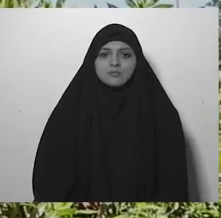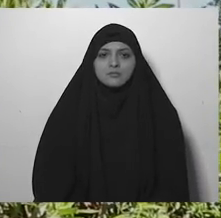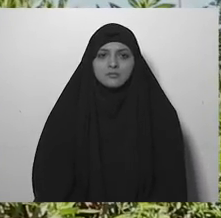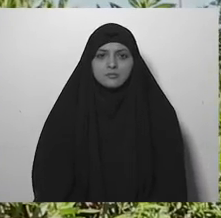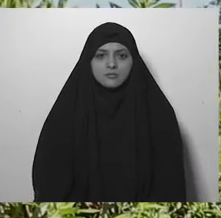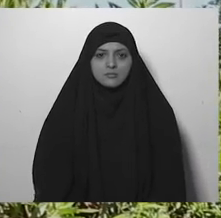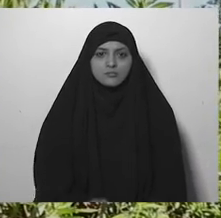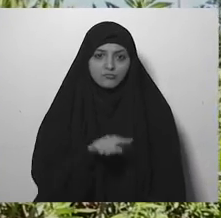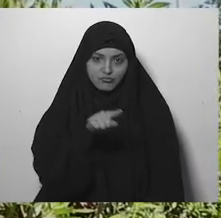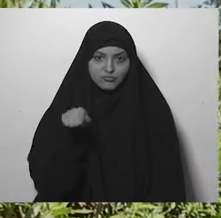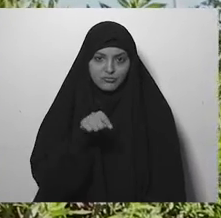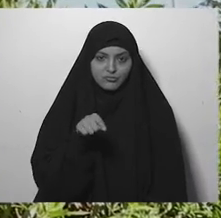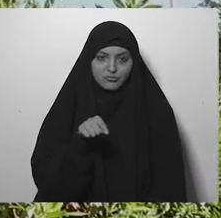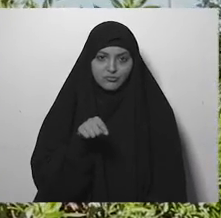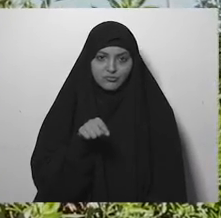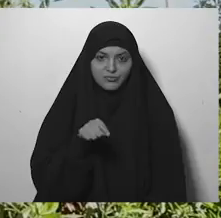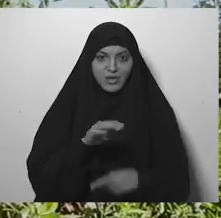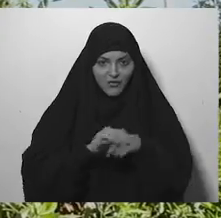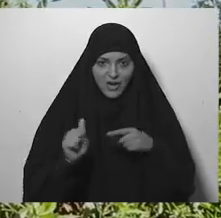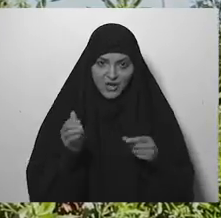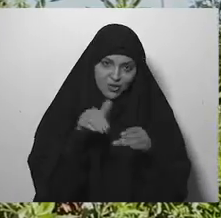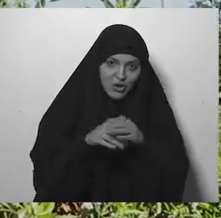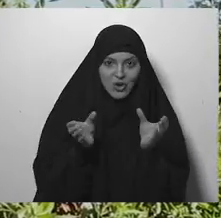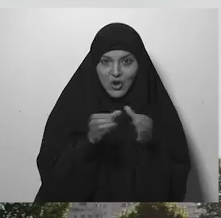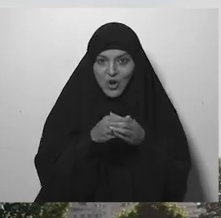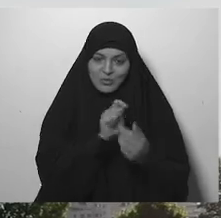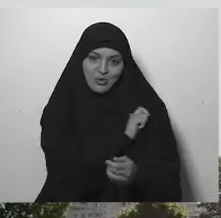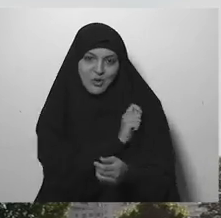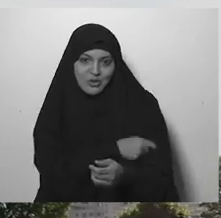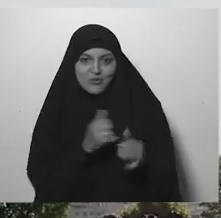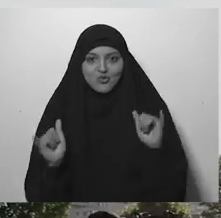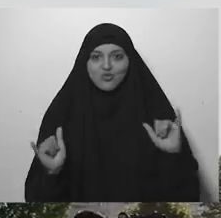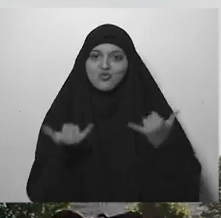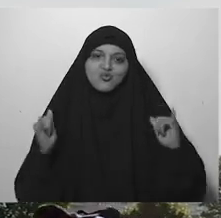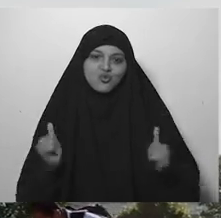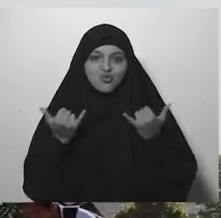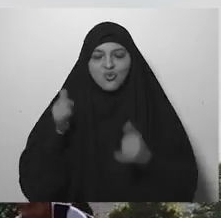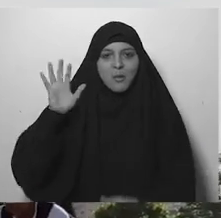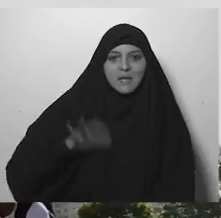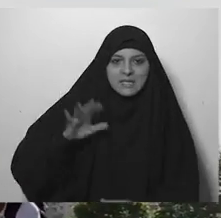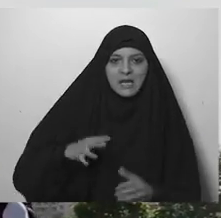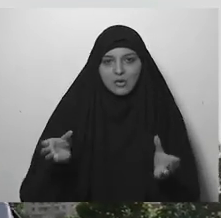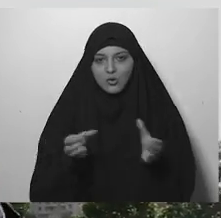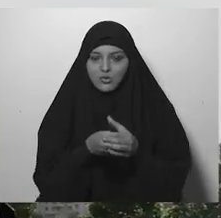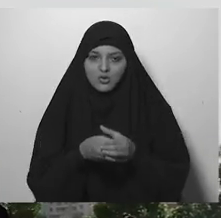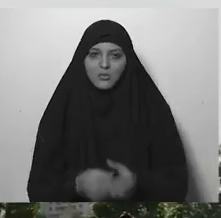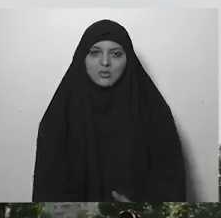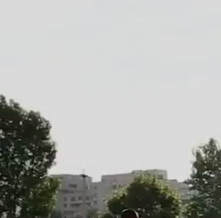et Achour Bohni, qui sont dans mon club sportif. Donc, on joue ensemble le